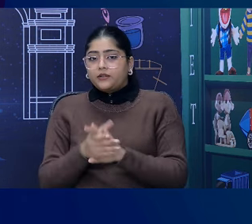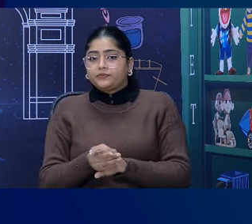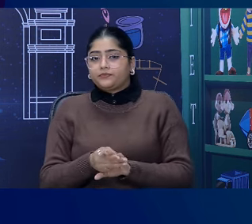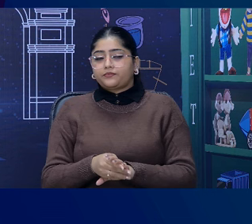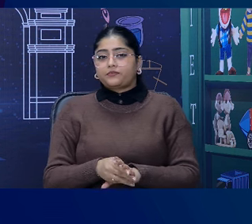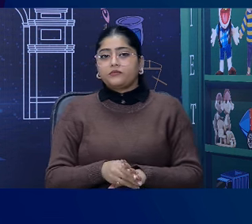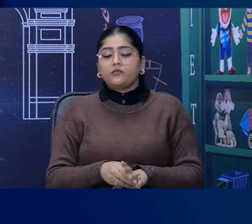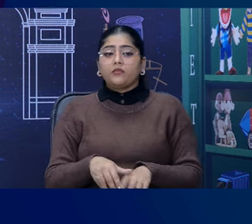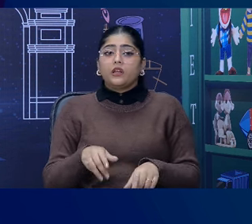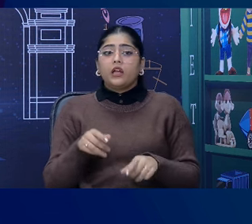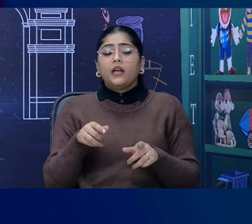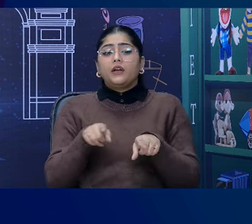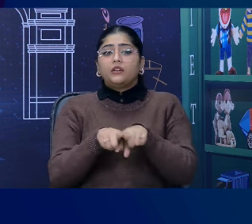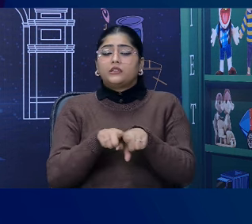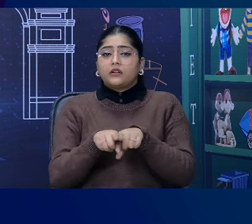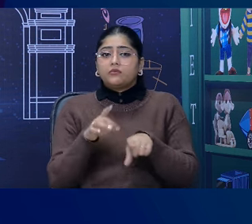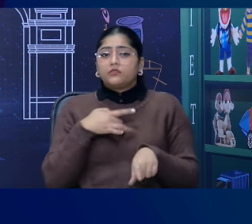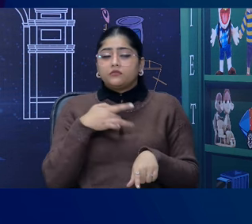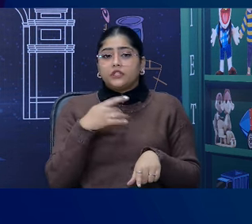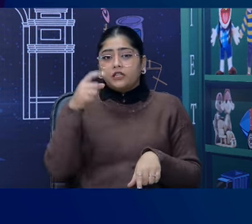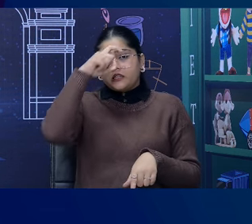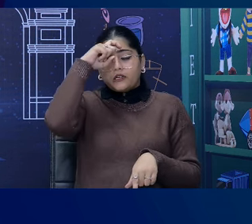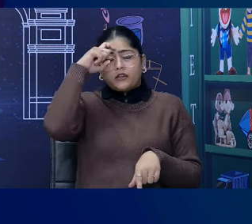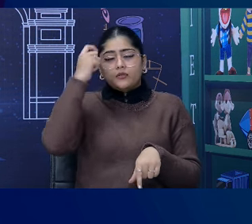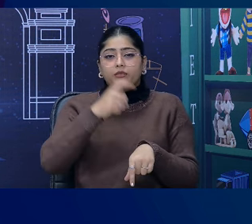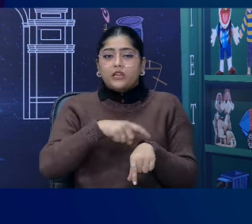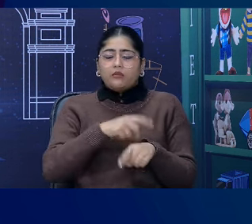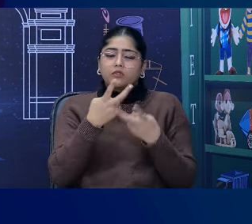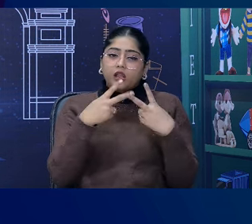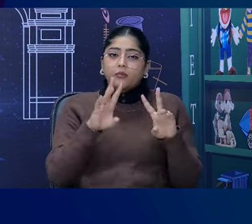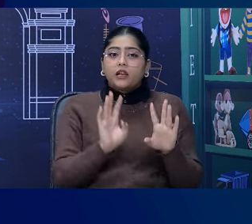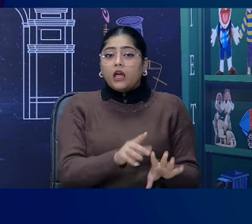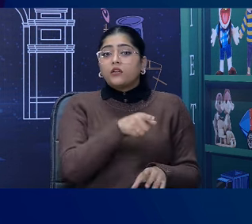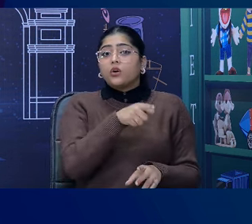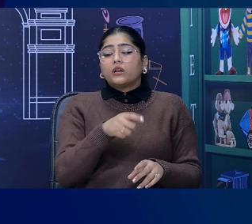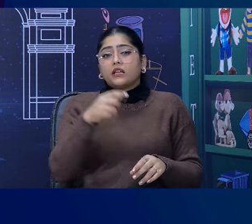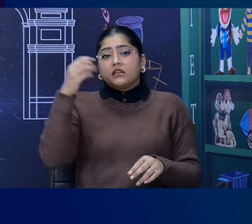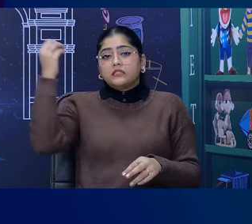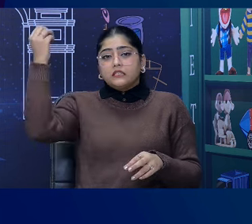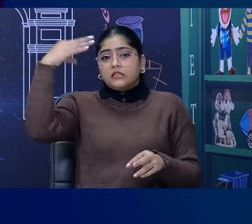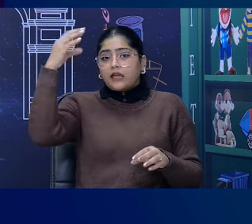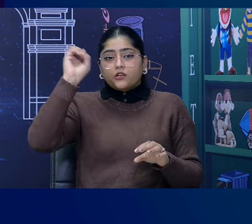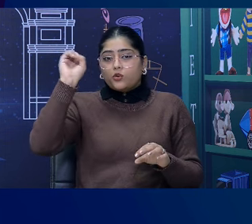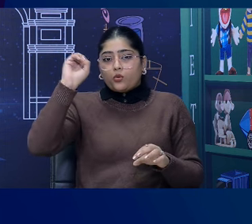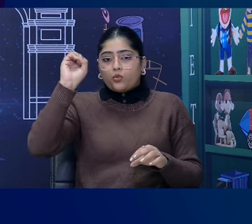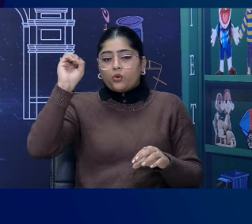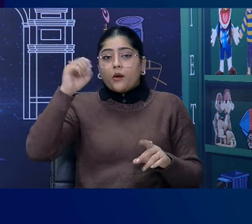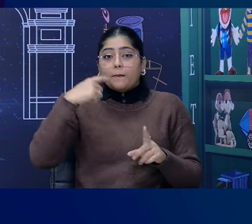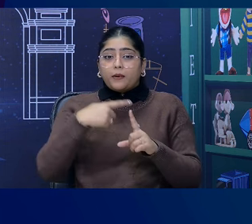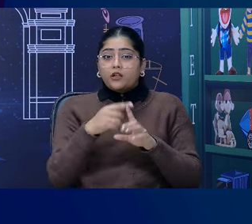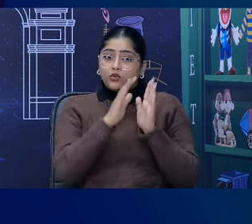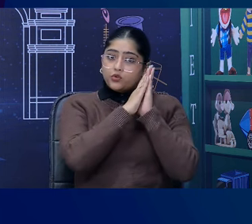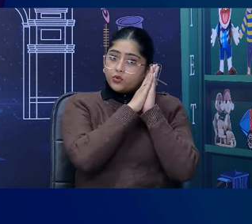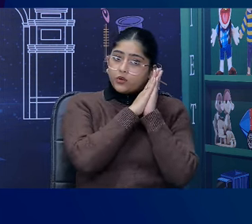बहुत शोर आ रहा है क्या होता है हम चिड़चिड़ा हैं तो एनवायरमेंटल फैक्टर्स की जब हम बात करते हैं कॉसेस की वो क्या है एयर